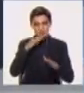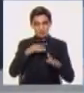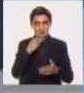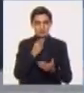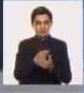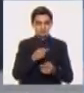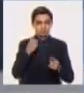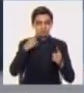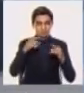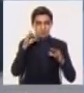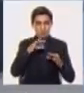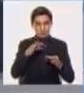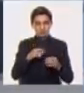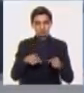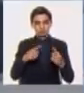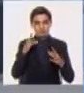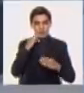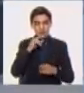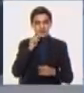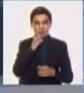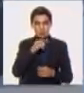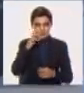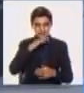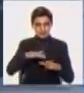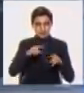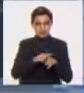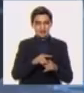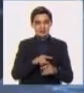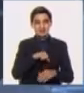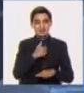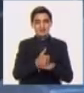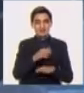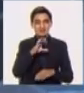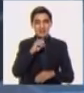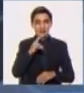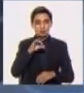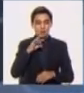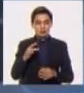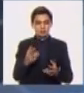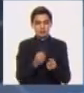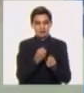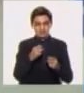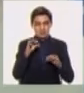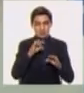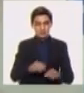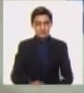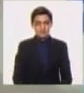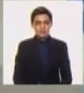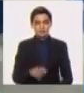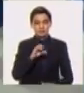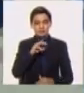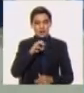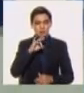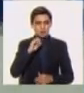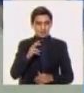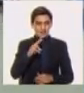Бұл дағдарыс жағдайында ел экономикасының нақты секторына жасалған үлкен қолдау. Самұрық қазына ұлттық әл-ауқат